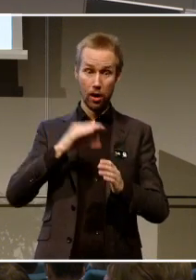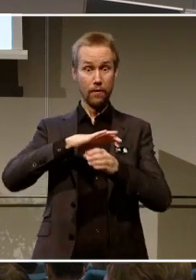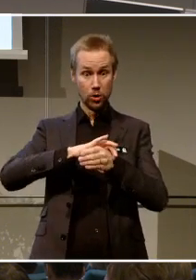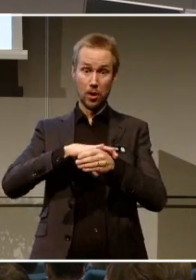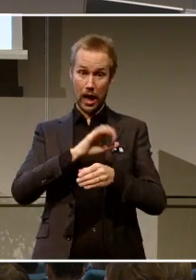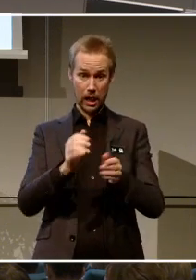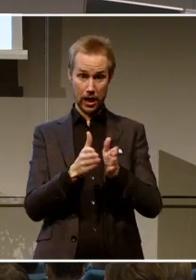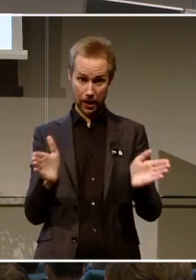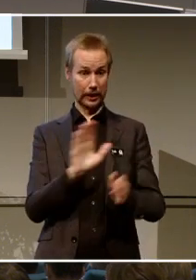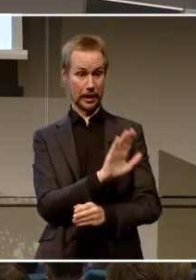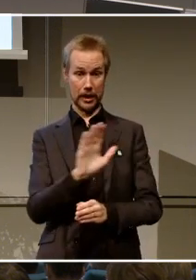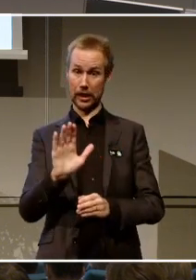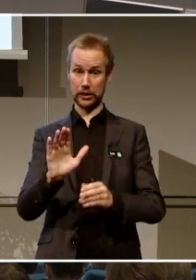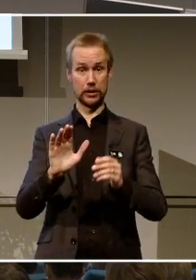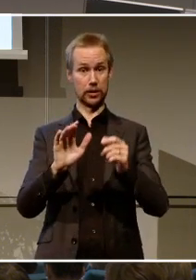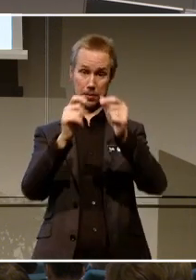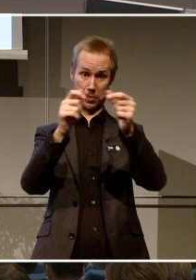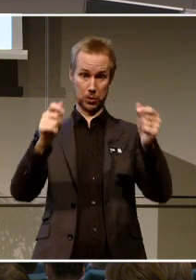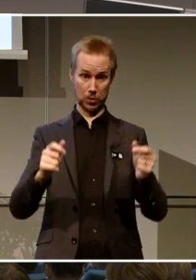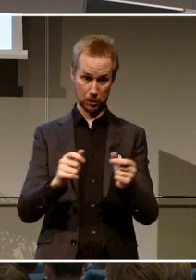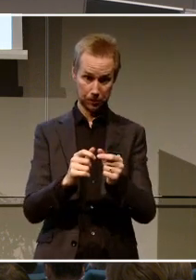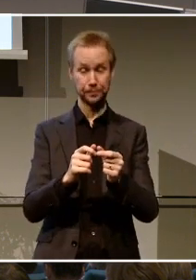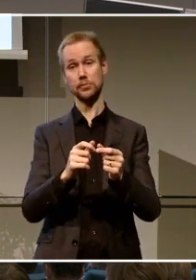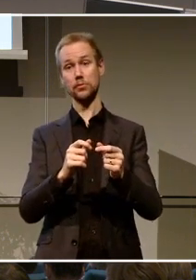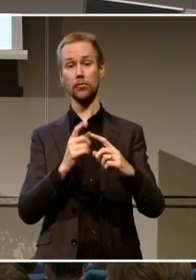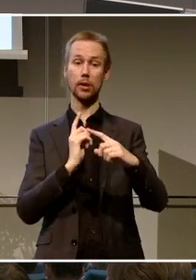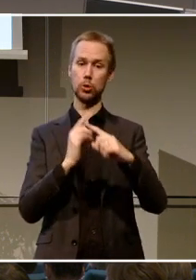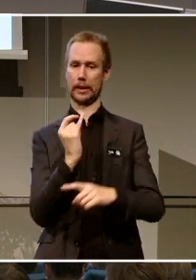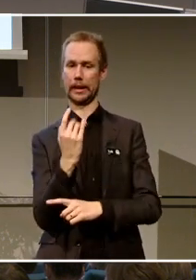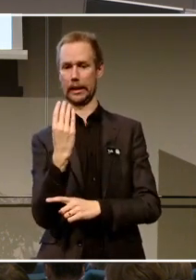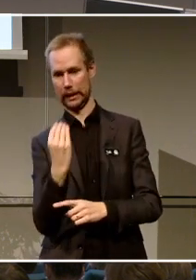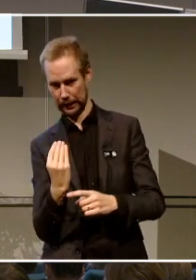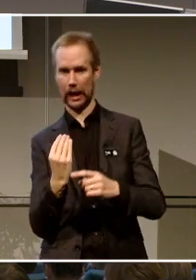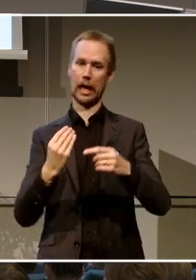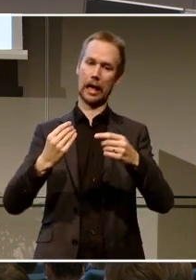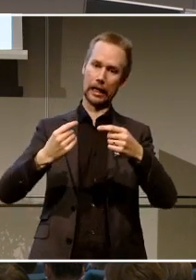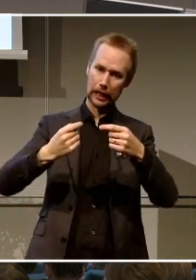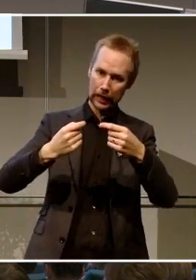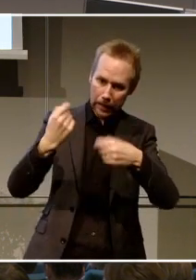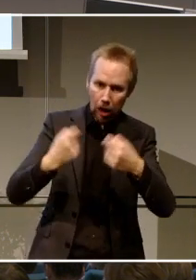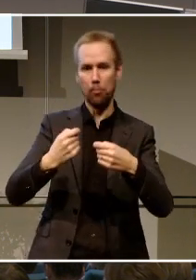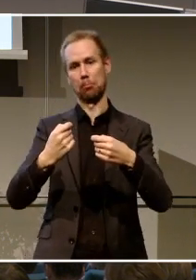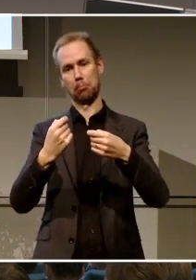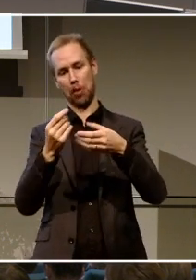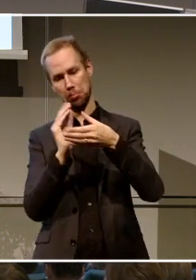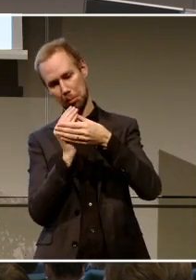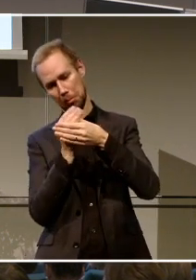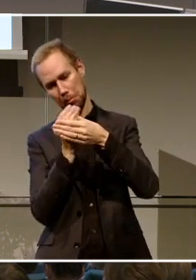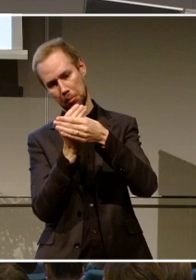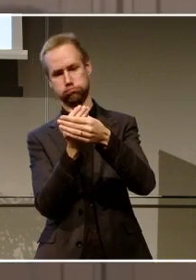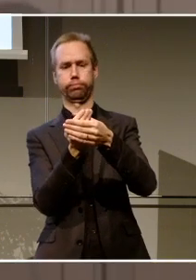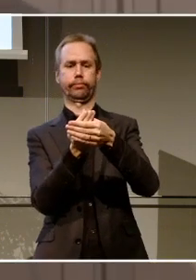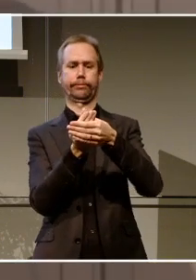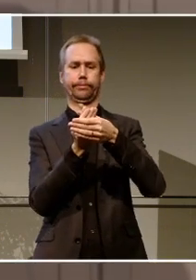på. Ja, de skulle komma ihop med reklampappren så där från ICA och Mio-möbler och Stadium och XSL bygg och alltihop.